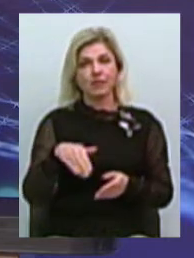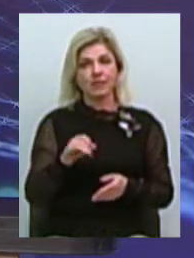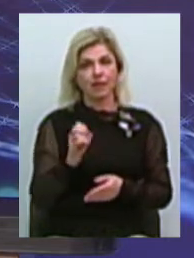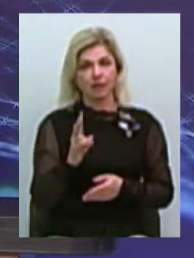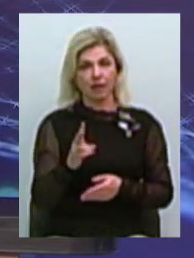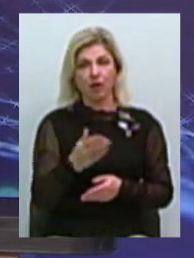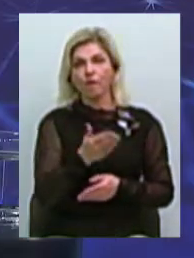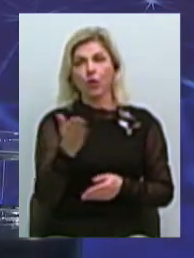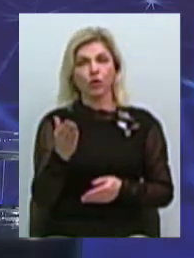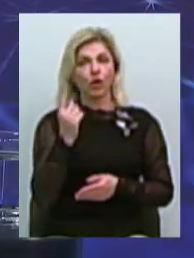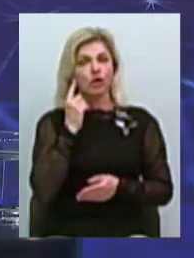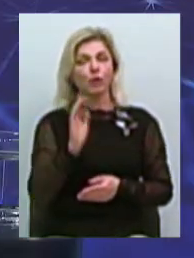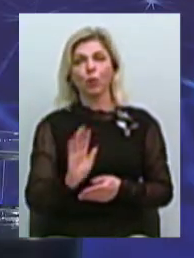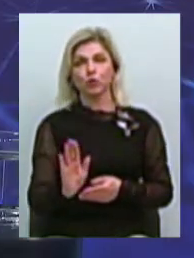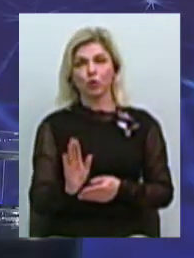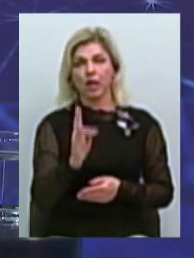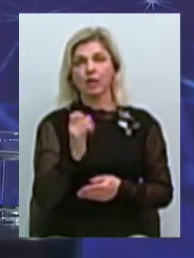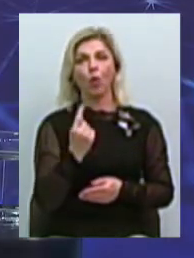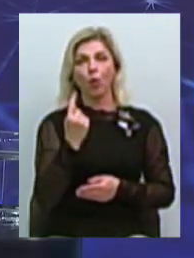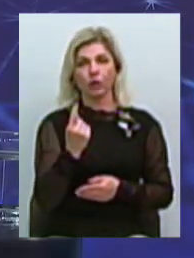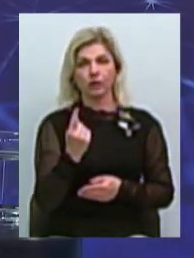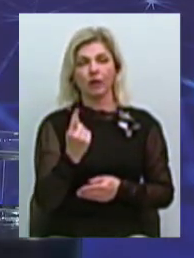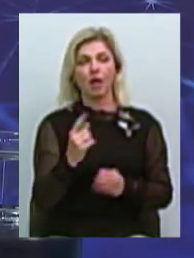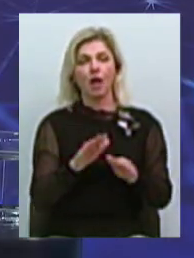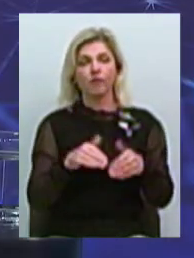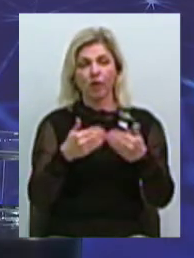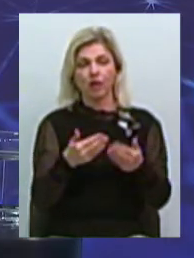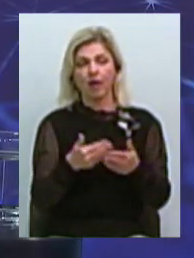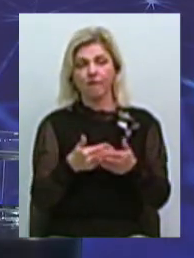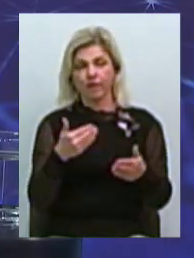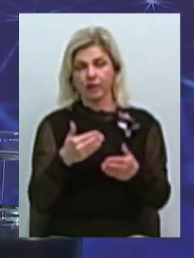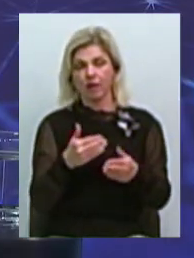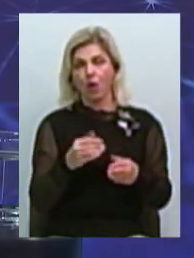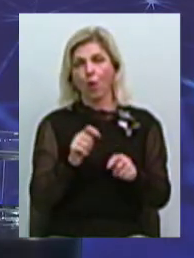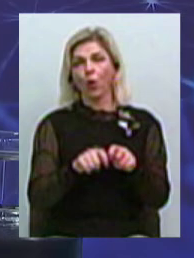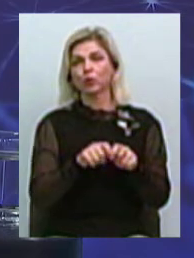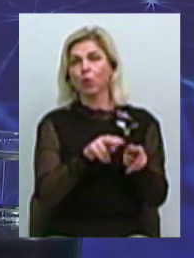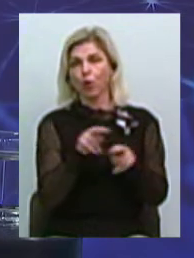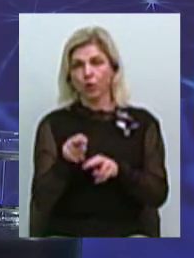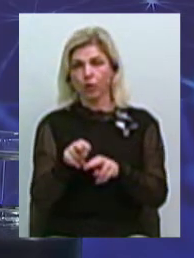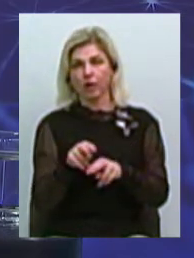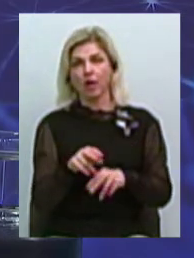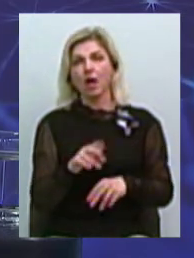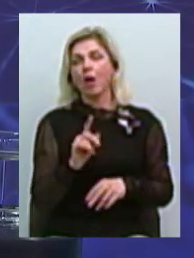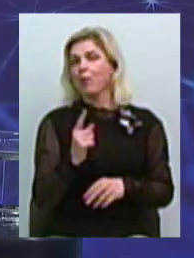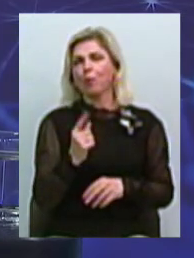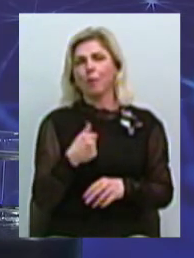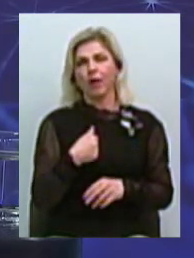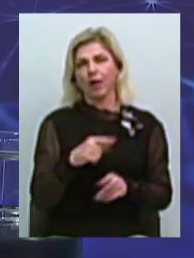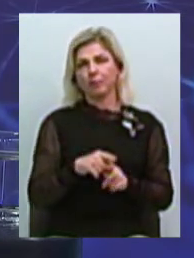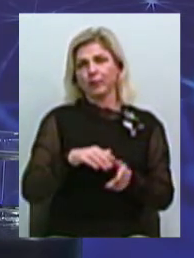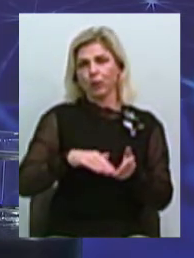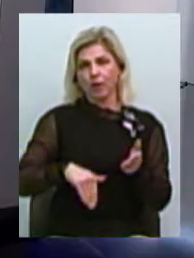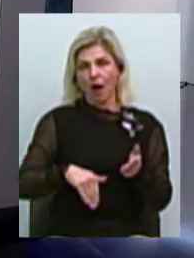вони не почули жодного разу від нас слова «контроль». Але не просто тому, що ми уникаємо, а тому,